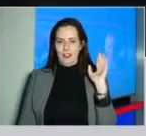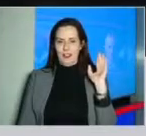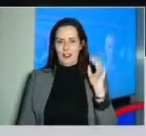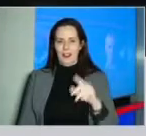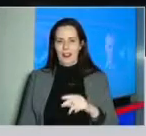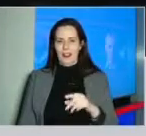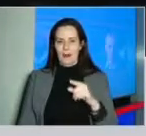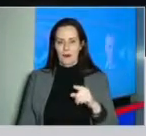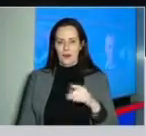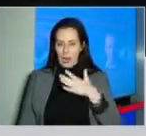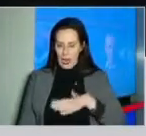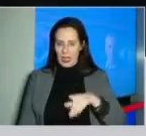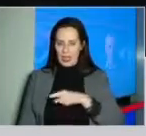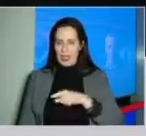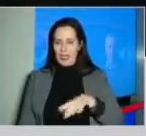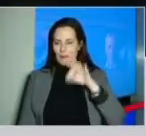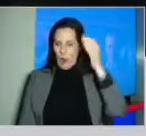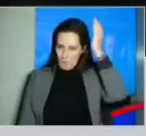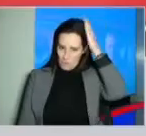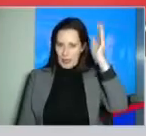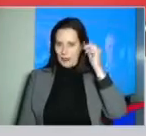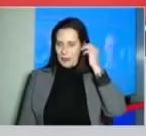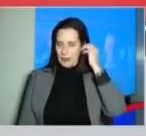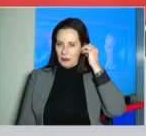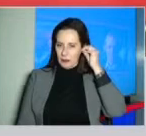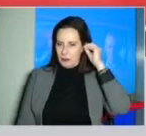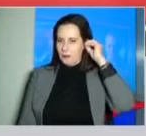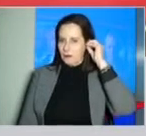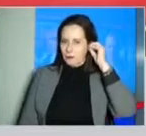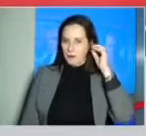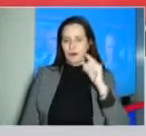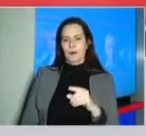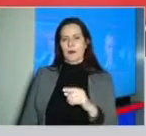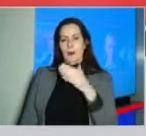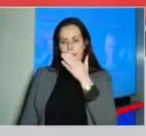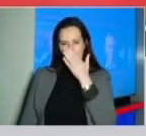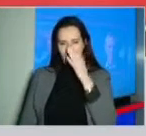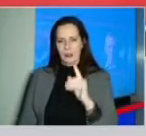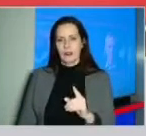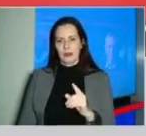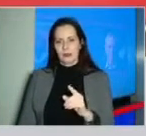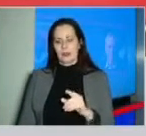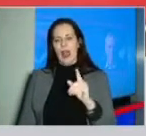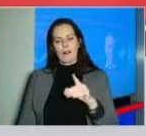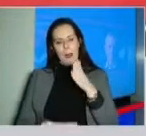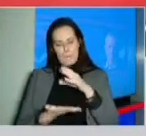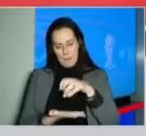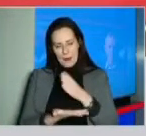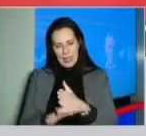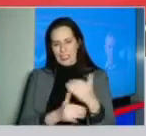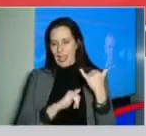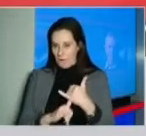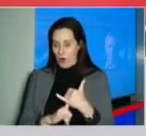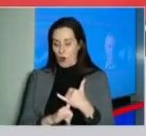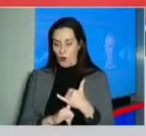אוקיי, היא רצה להצביע לבנט וליותר ימינה. אגב, הזכרנו את מפלגת המרכז, אבל במרכז הם הביאו